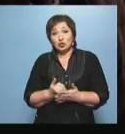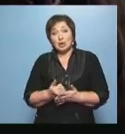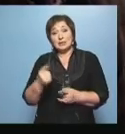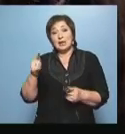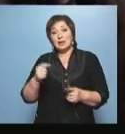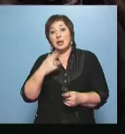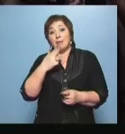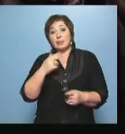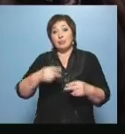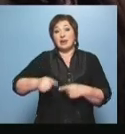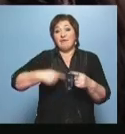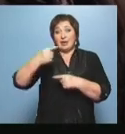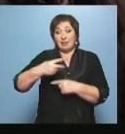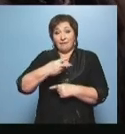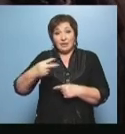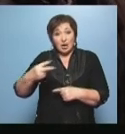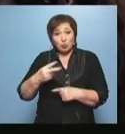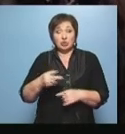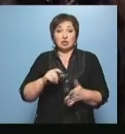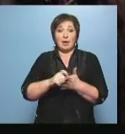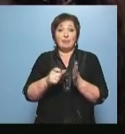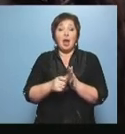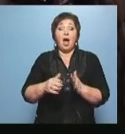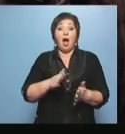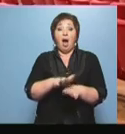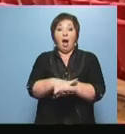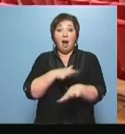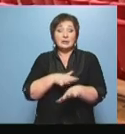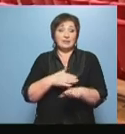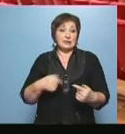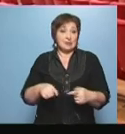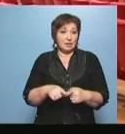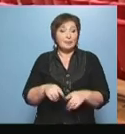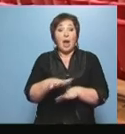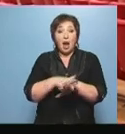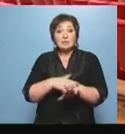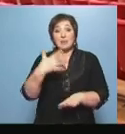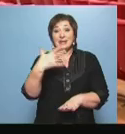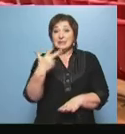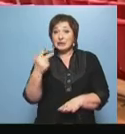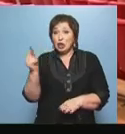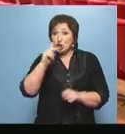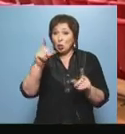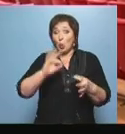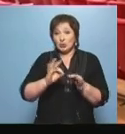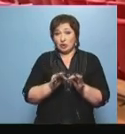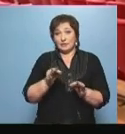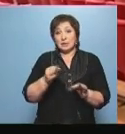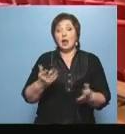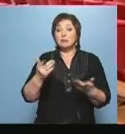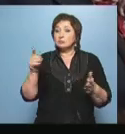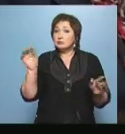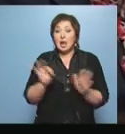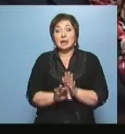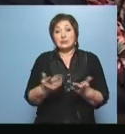сделаем второй этаж, у нас будет актовый зал. У нас просто актового зала никакого здесь нет. Актовый зал в 53-й школе Ижевска есть, но требует